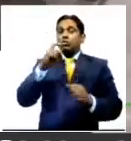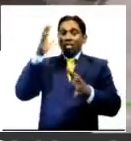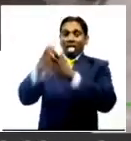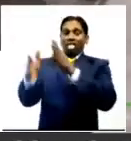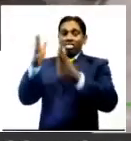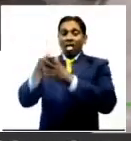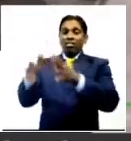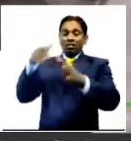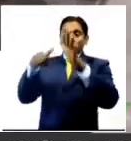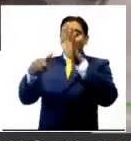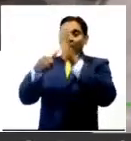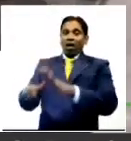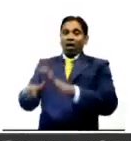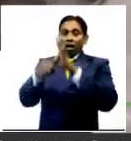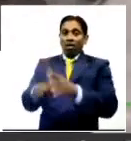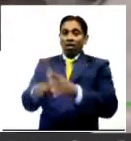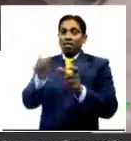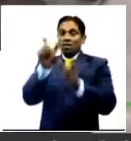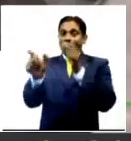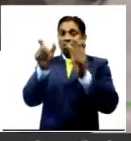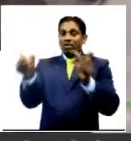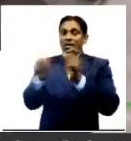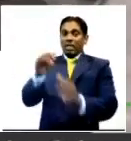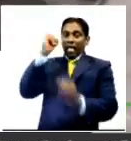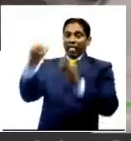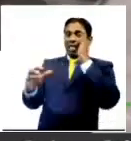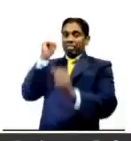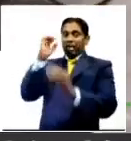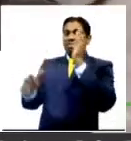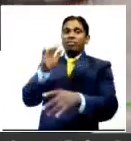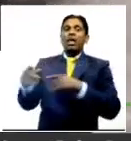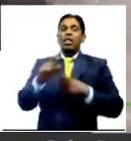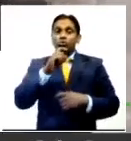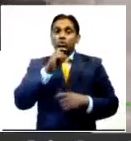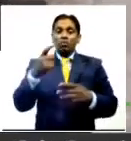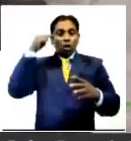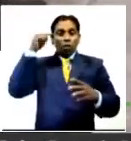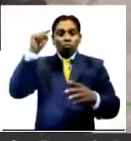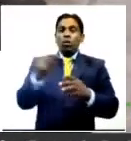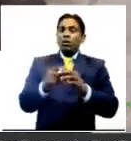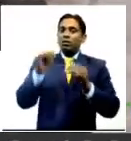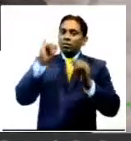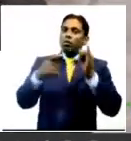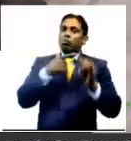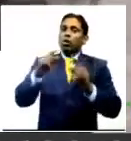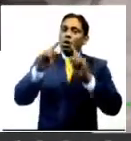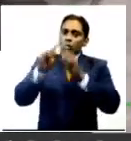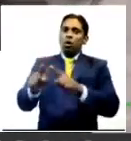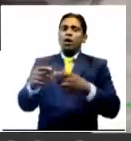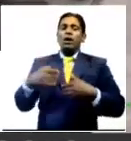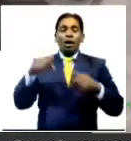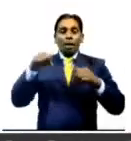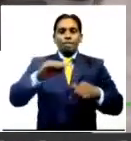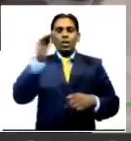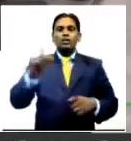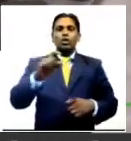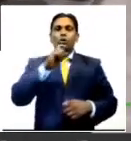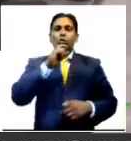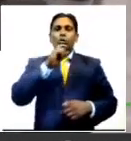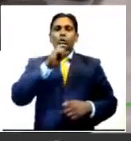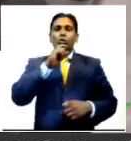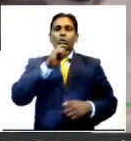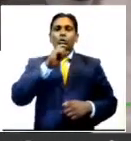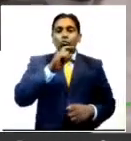අධිකරණයේ ශ්‍රේෂ්ඨ අධිකරණයේ මහා අධිකරණයේ සියලු අධිකරණ දූෂිතයි කිව්වා අධිකරණයෙන් වැරදිකාරයෙක් වෙන මන්ත්‍රීවරේ හිරයවම